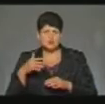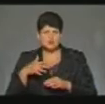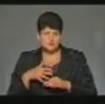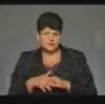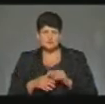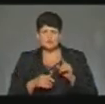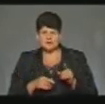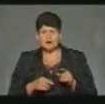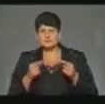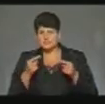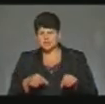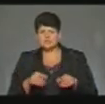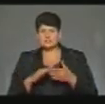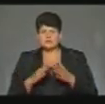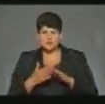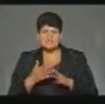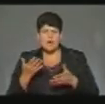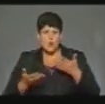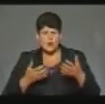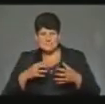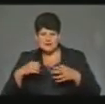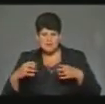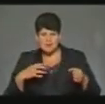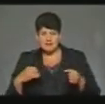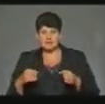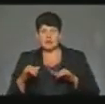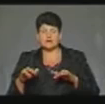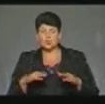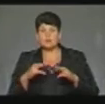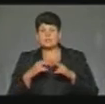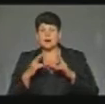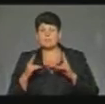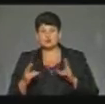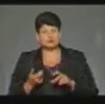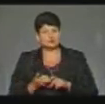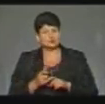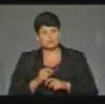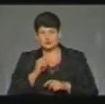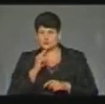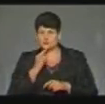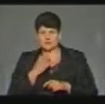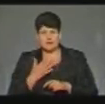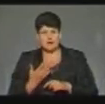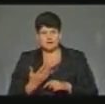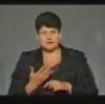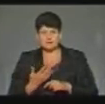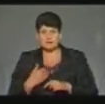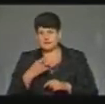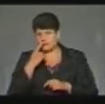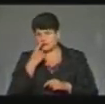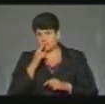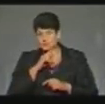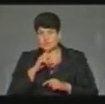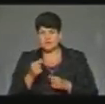там критична ситуація, його розібрали, але рух на мості дуже ускладнений. І ну, ми недавно їхали